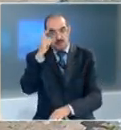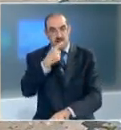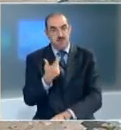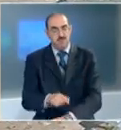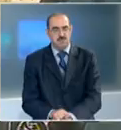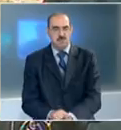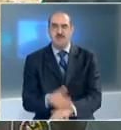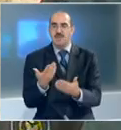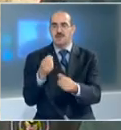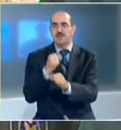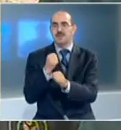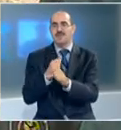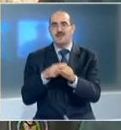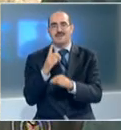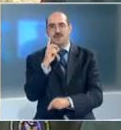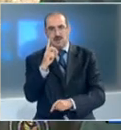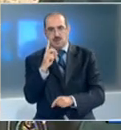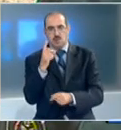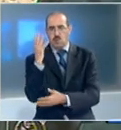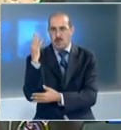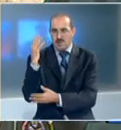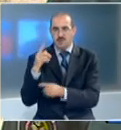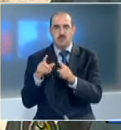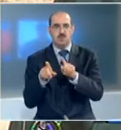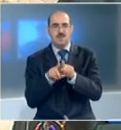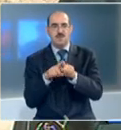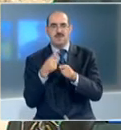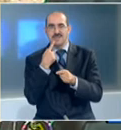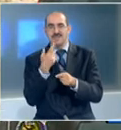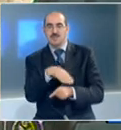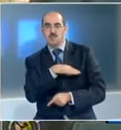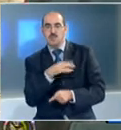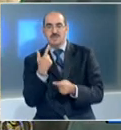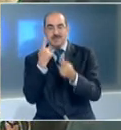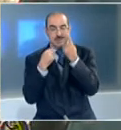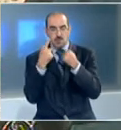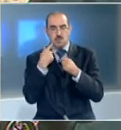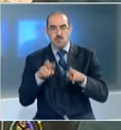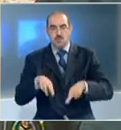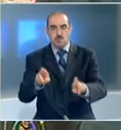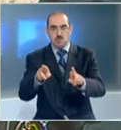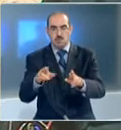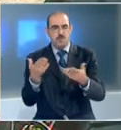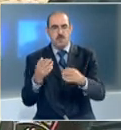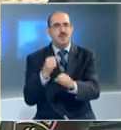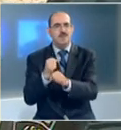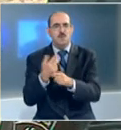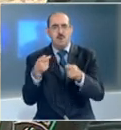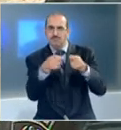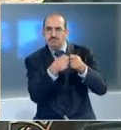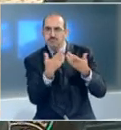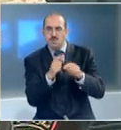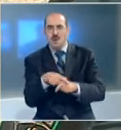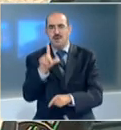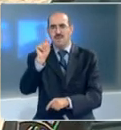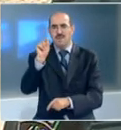عملية مشتركة بين إدارة الغابات ومديرية الأشغال العمومية لولاية أدرار، وتتمثل العملية في غرس